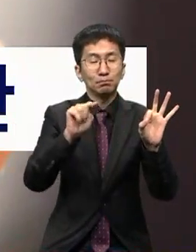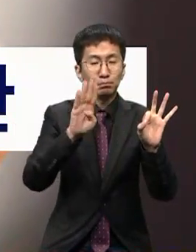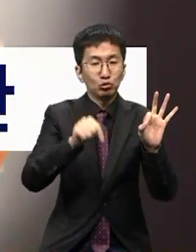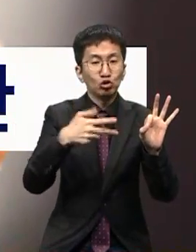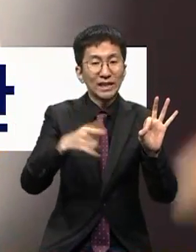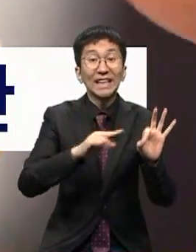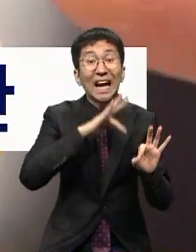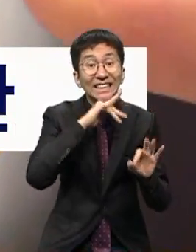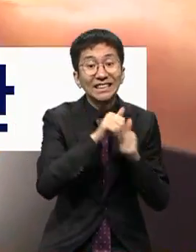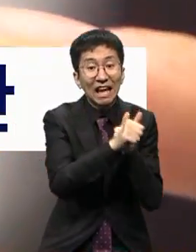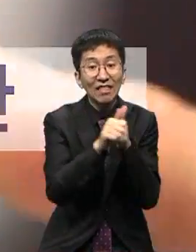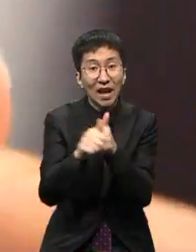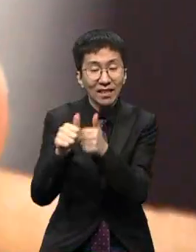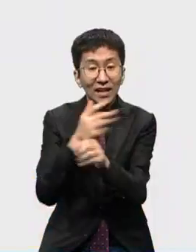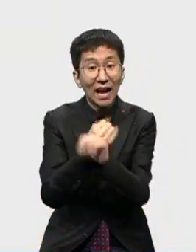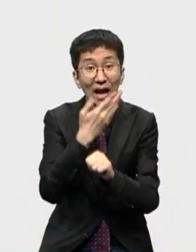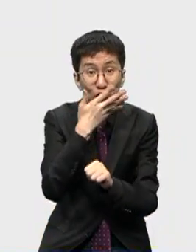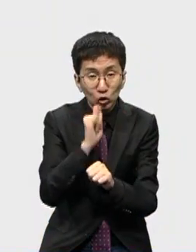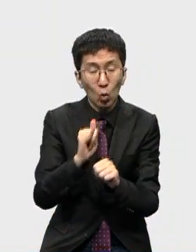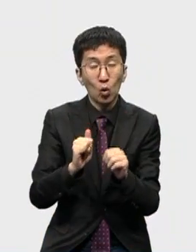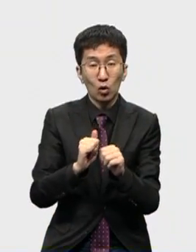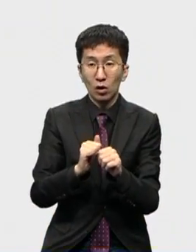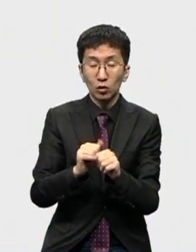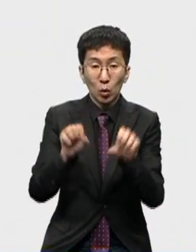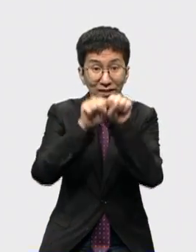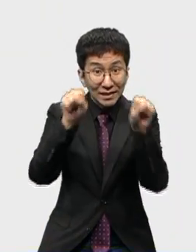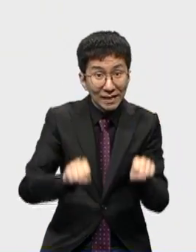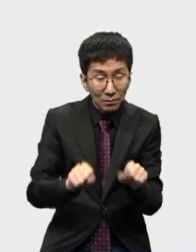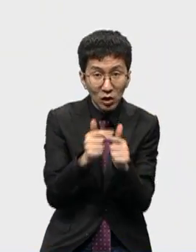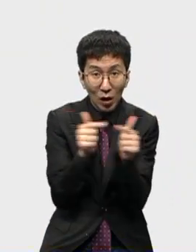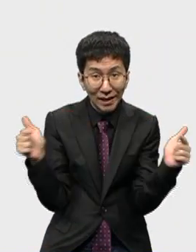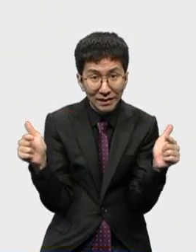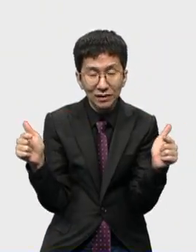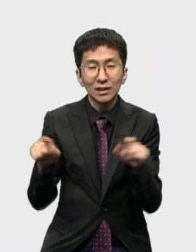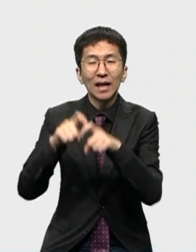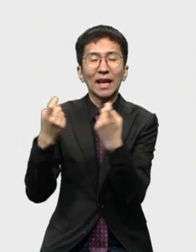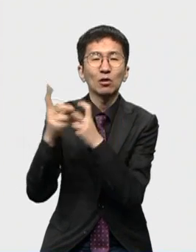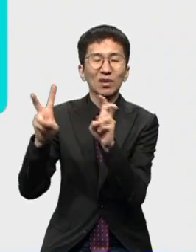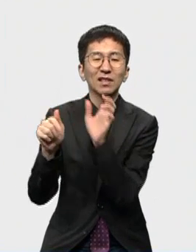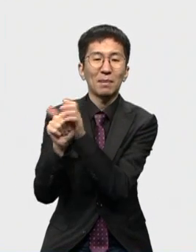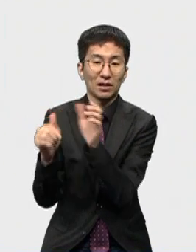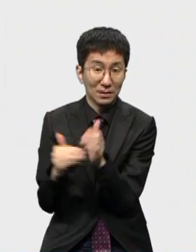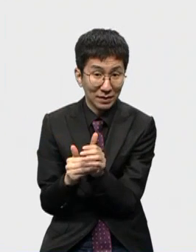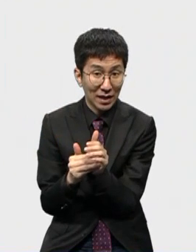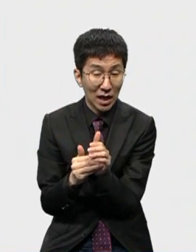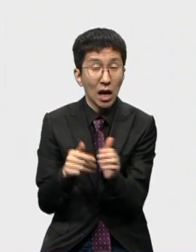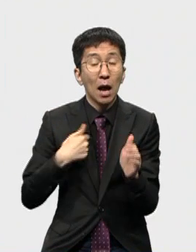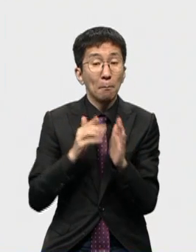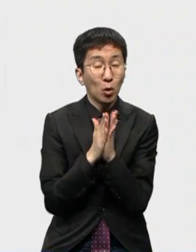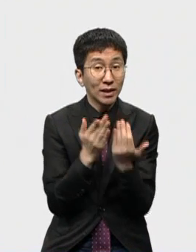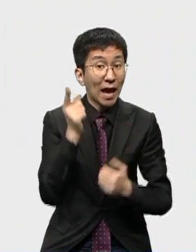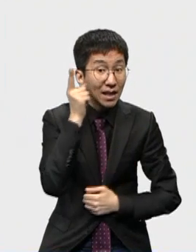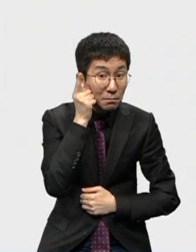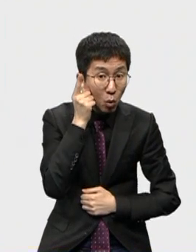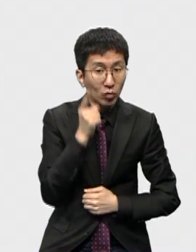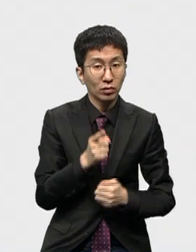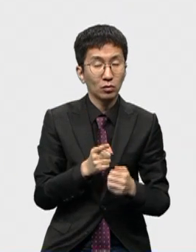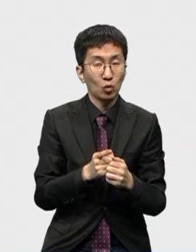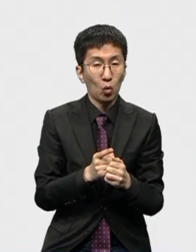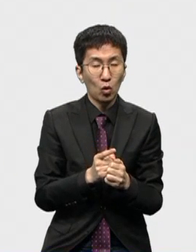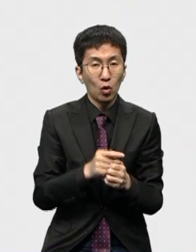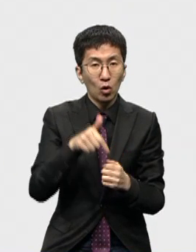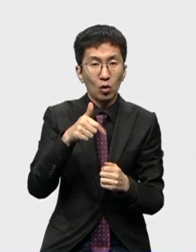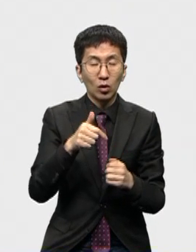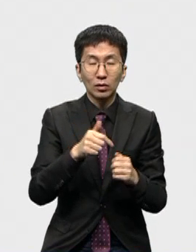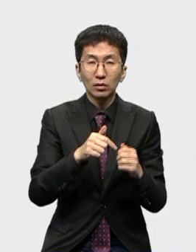민간기업에 맡겼습니다 예약 접속하면 에서 기존의 휴대전화와 인증 섭의 카카오 네이버 패스